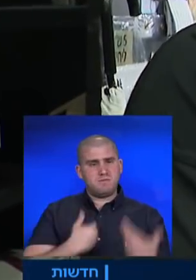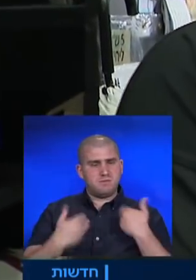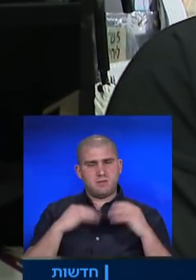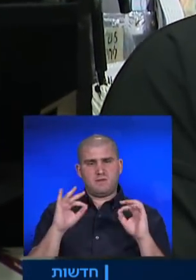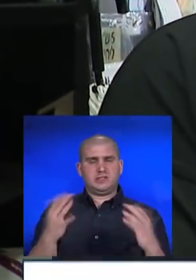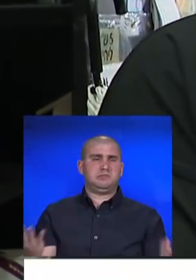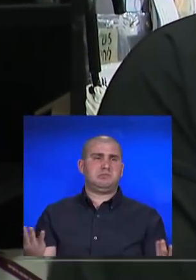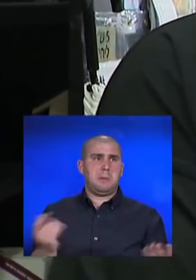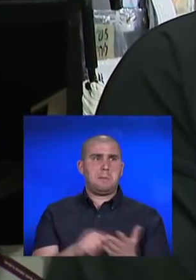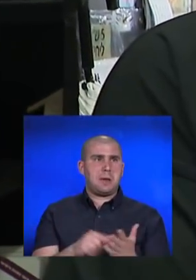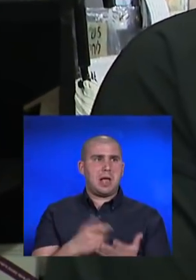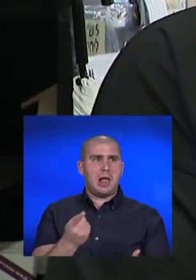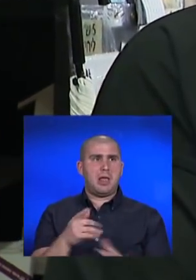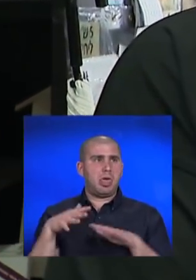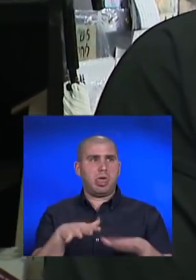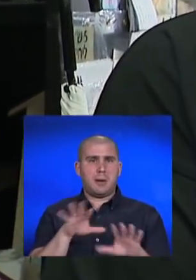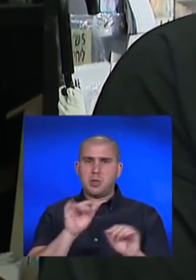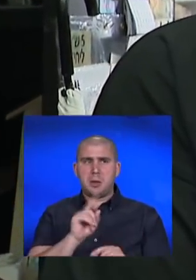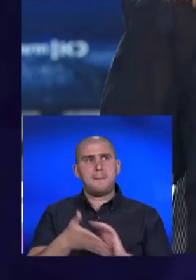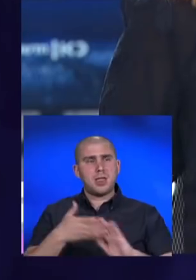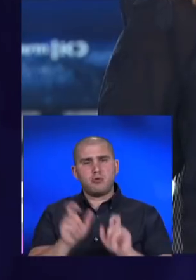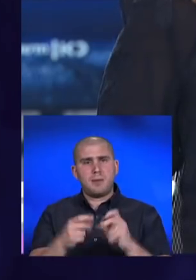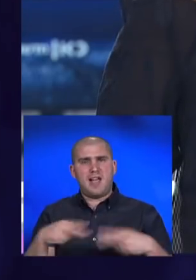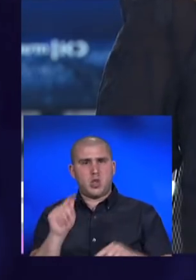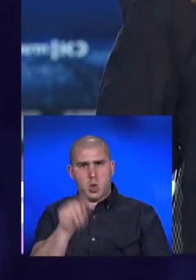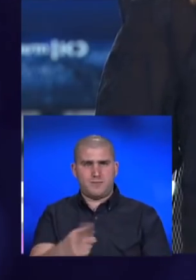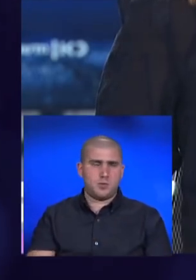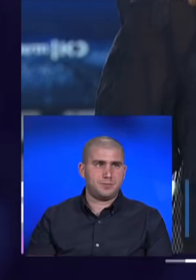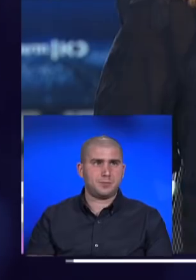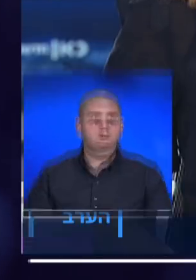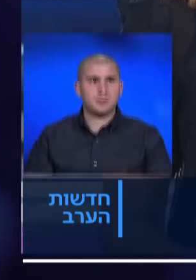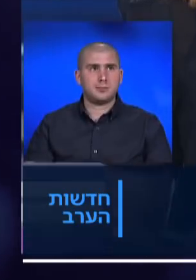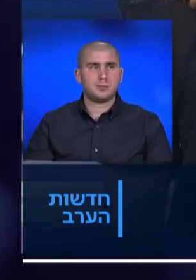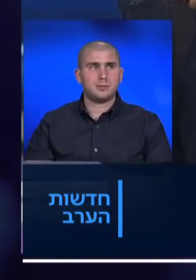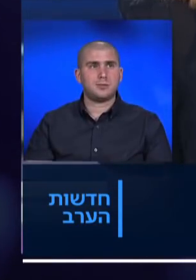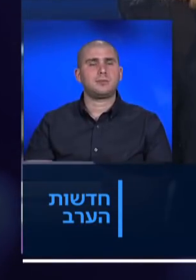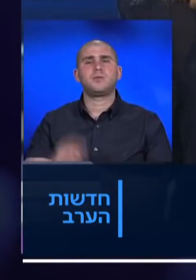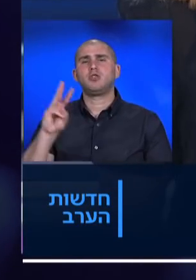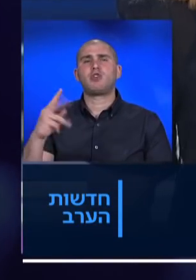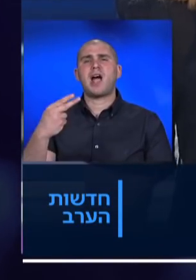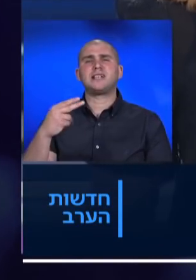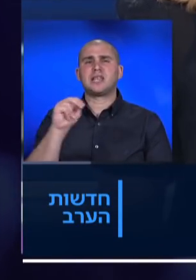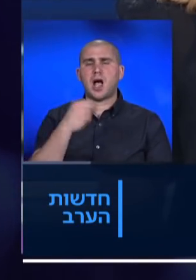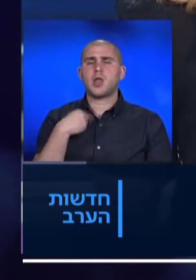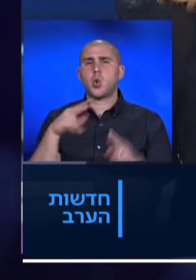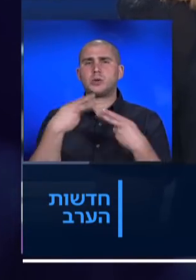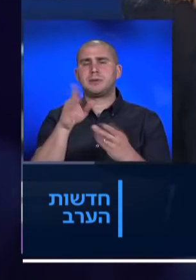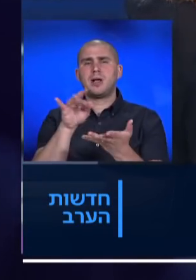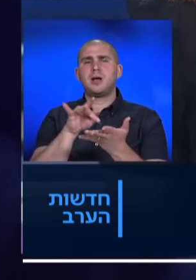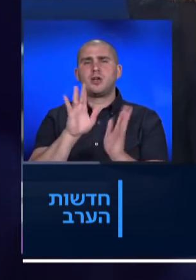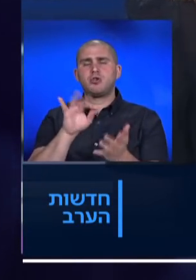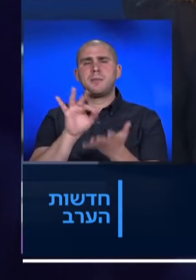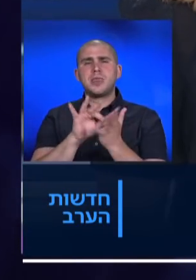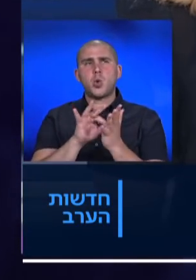תהיה נהירה לקניונים בהתחלה. אנשים יפחדו לבוא לפה. שירה דס נקר, אנחנו אלייך עם נקודות המחלוקת המרכזיות